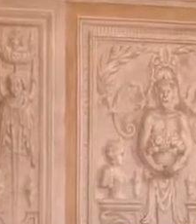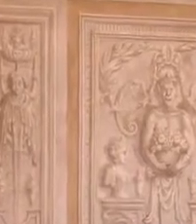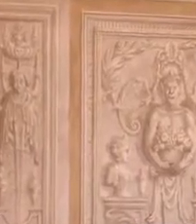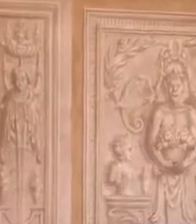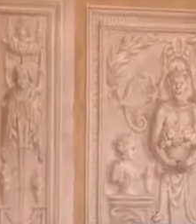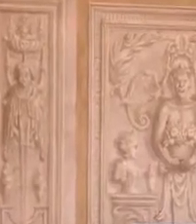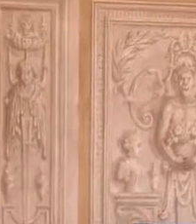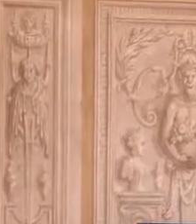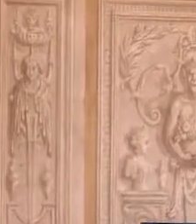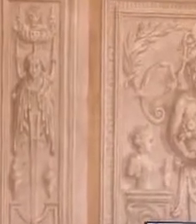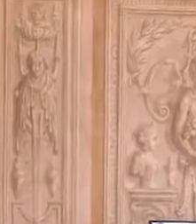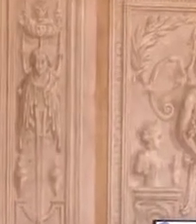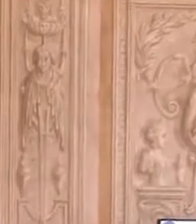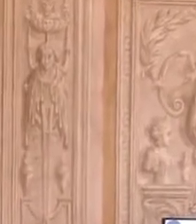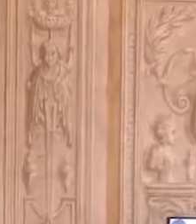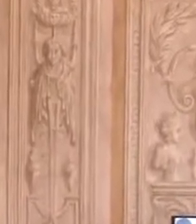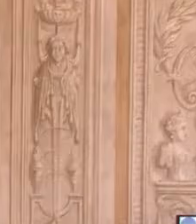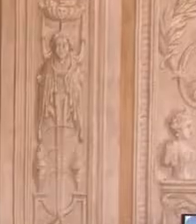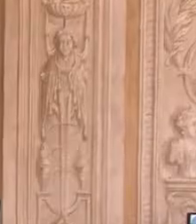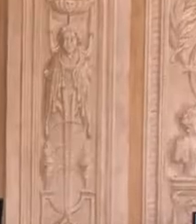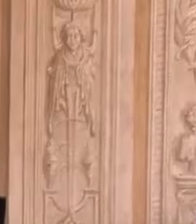Naja.